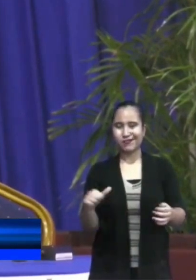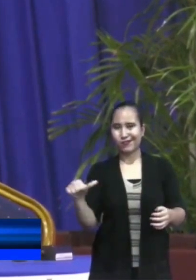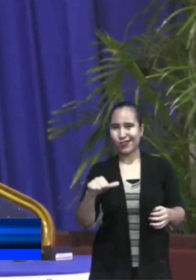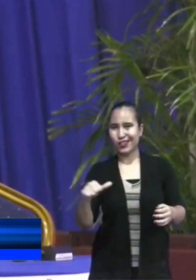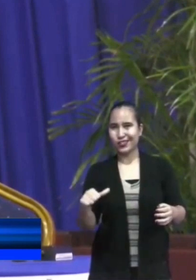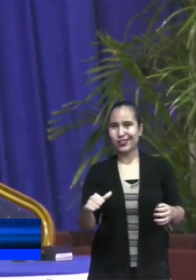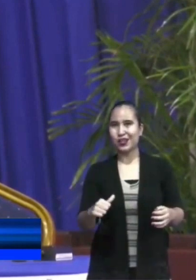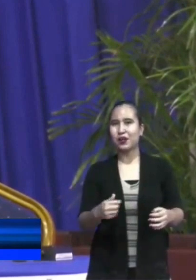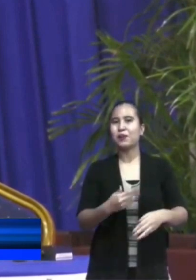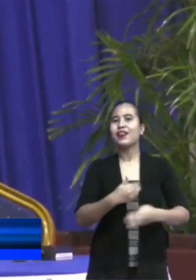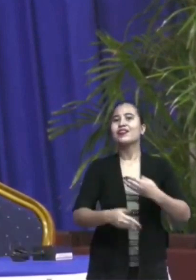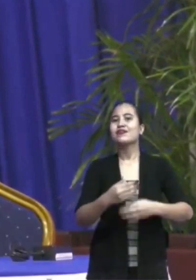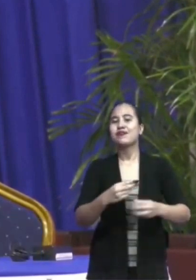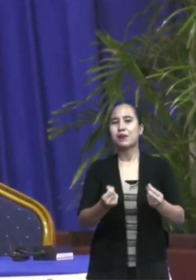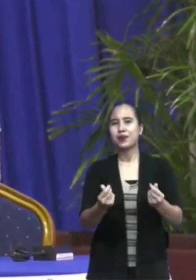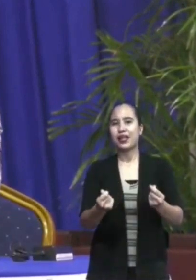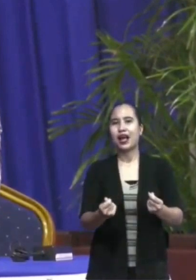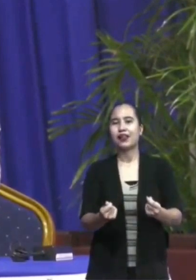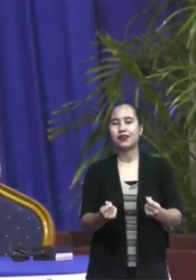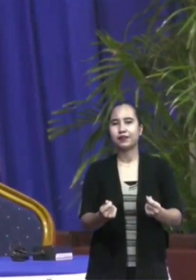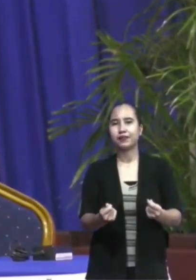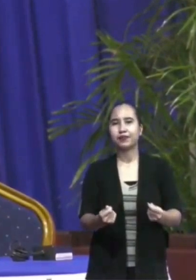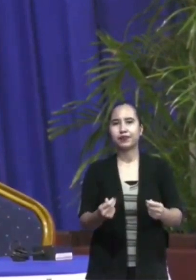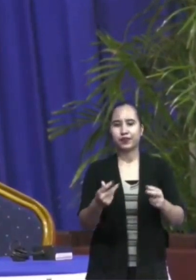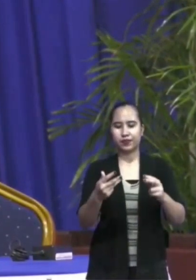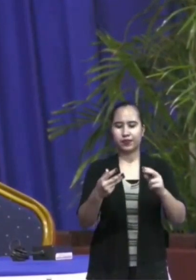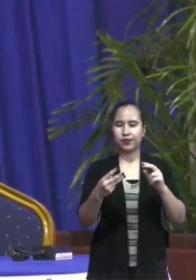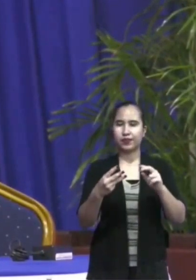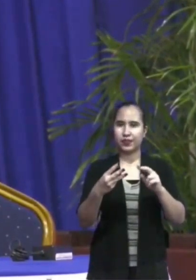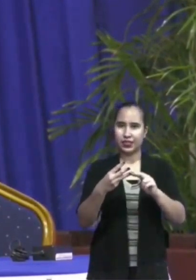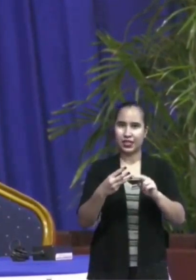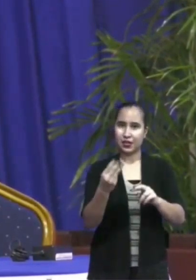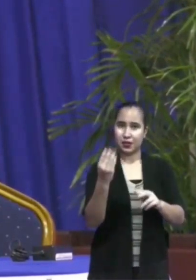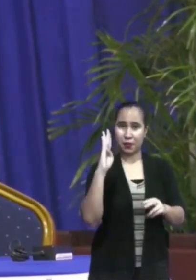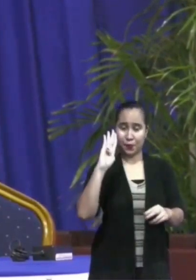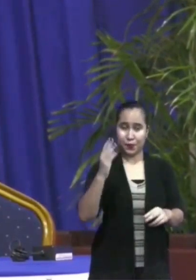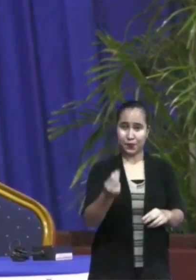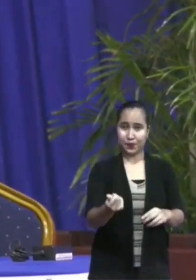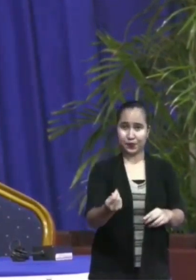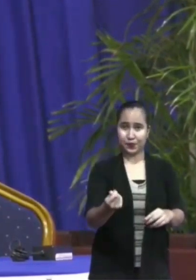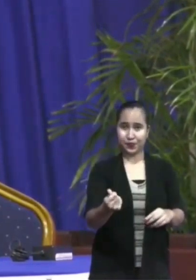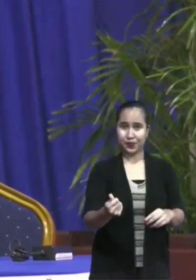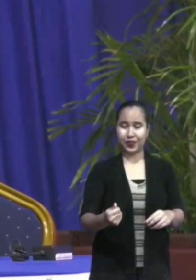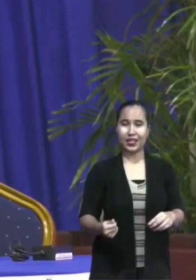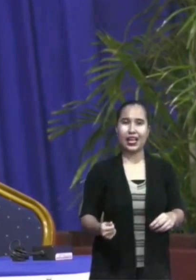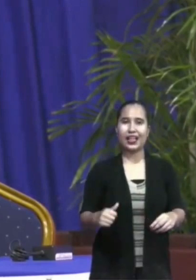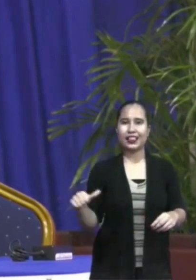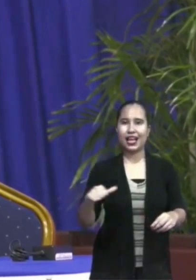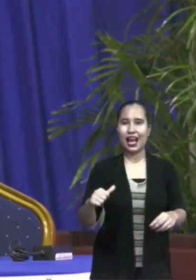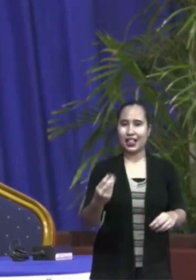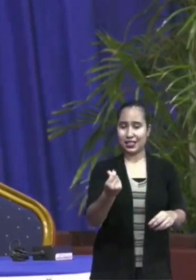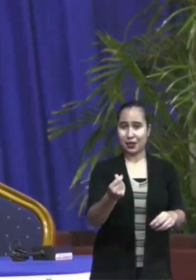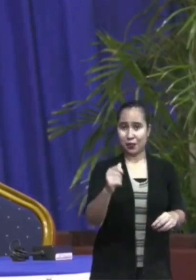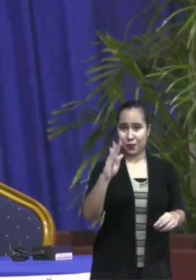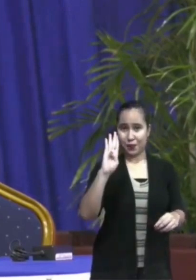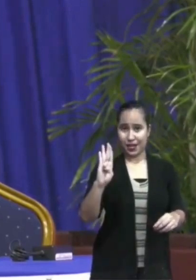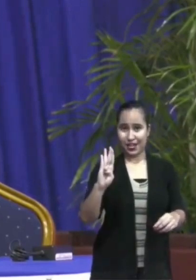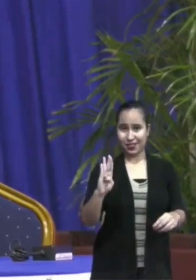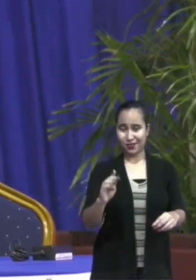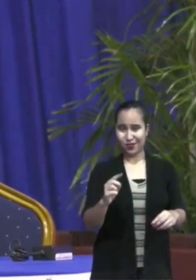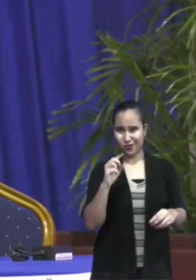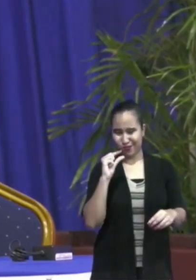betalingsregeling. Er is een voorstel om tax holidays in te stellen en diverse belastingen te weven voor een bepaalde